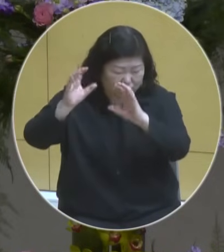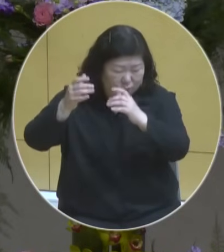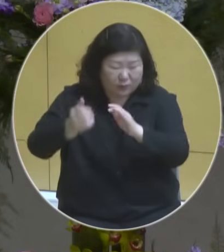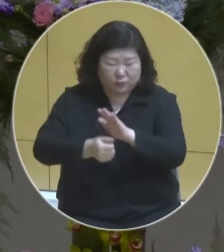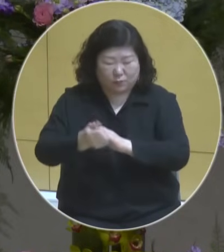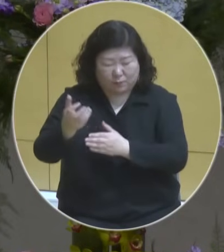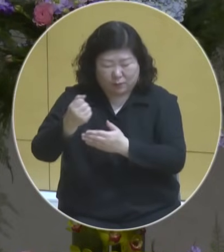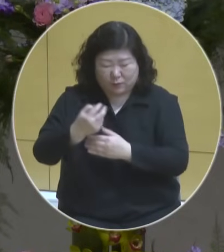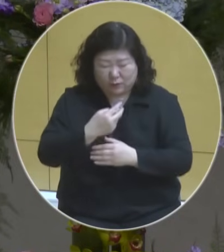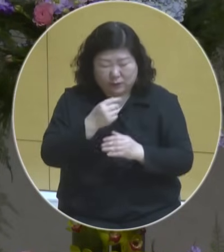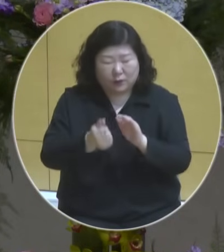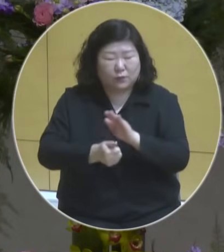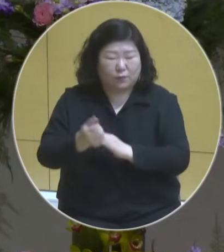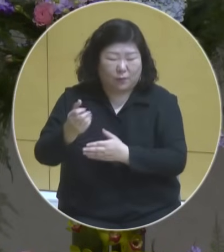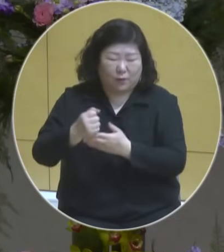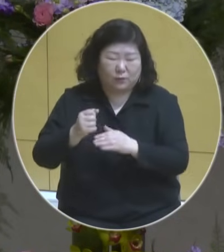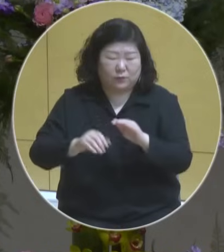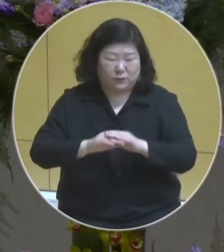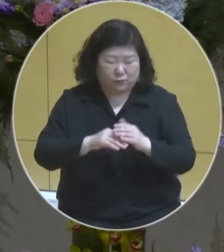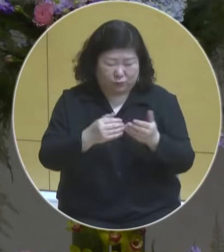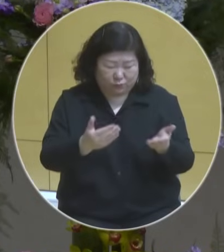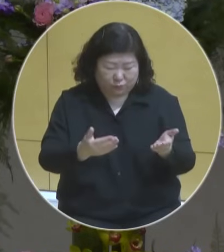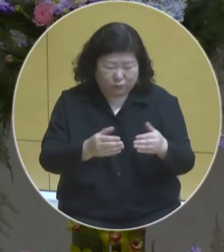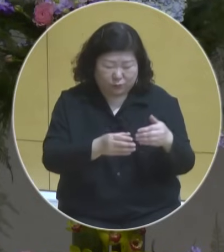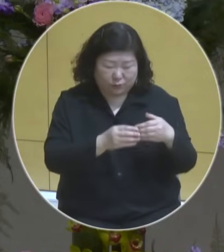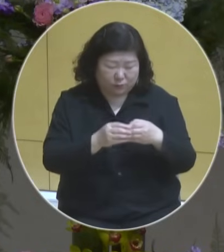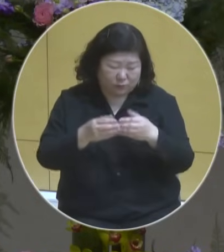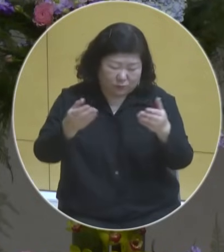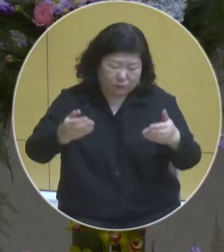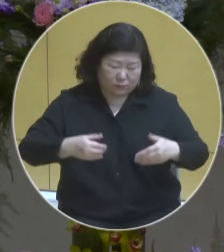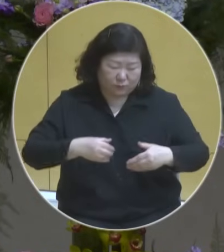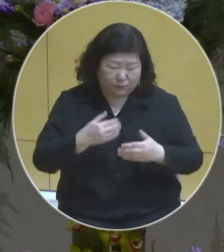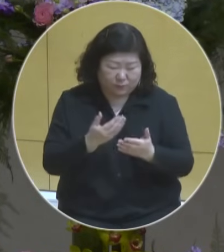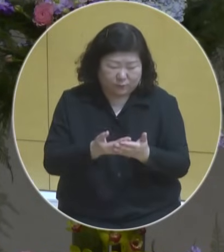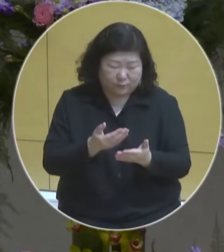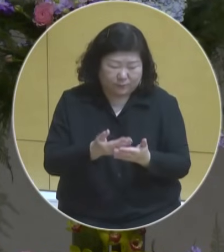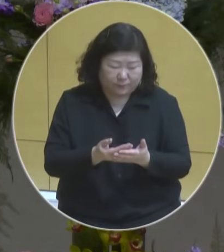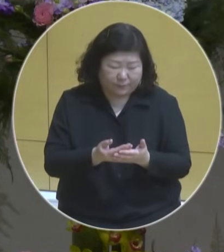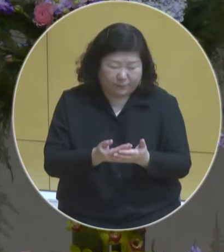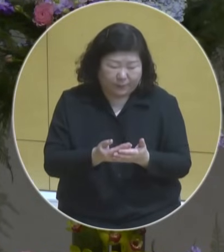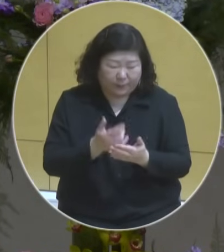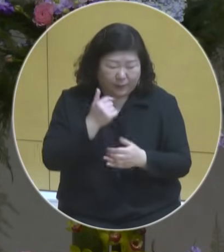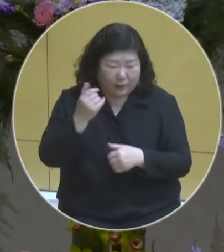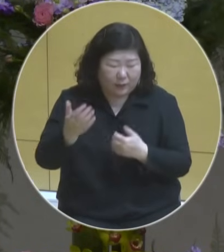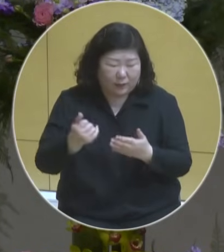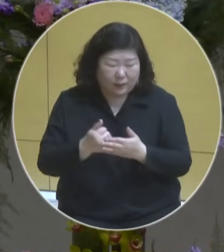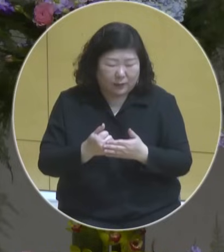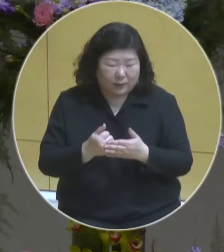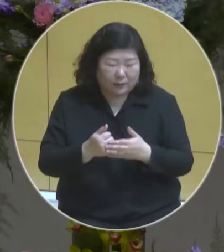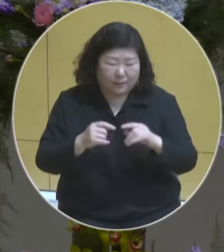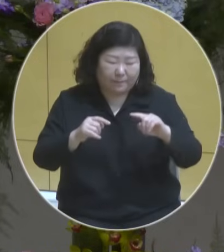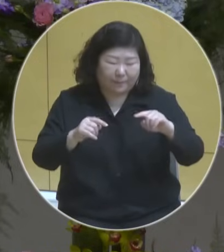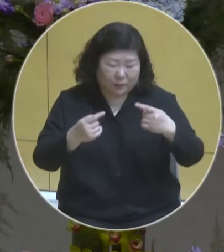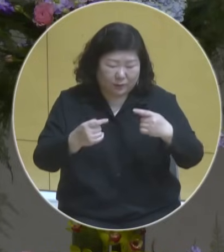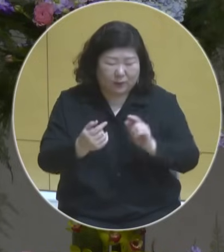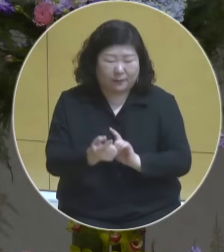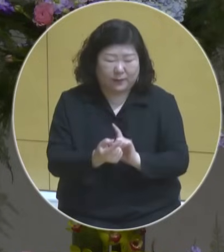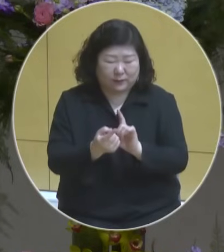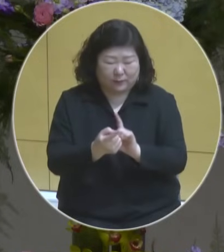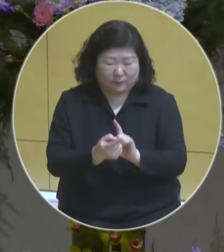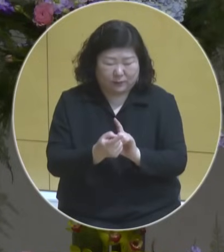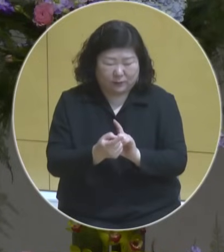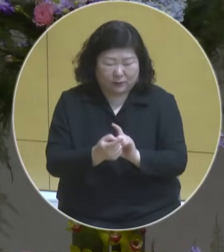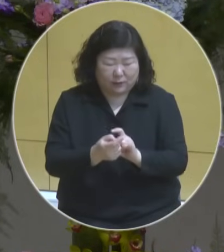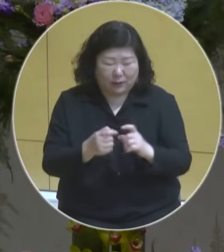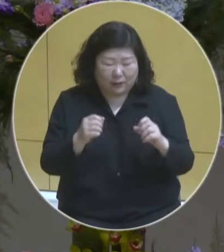소망으로 주님께서 채워 주시고 인도하여 주시옵소서 아버지 하나님 명절을 맞이합니다 가장